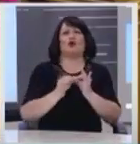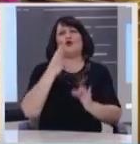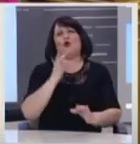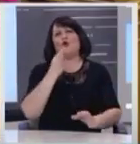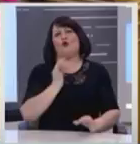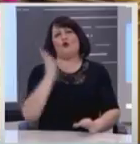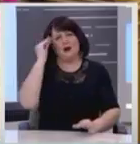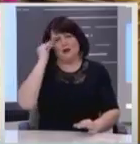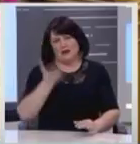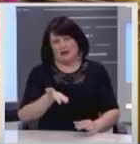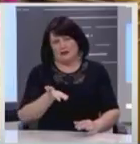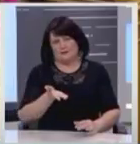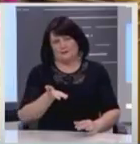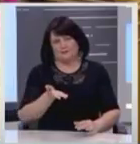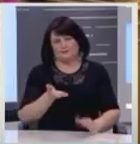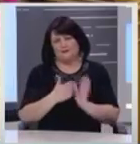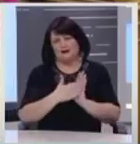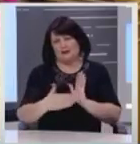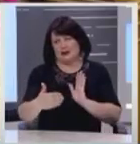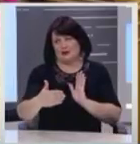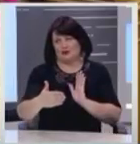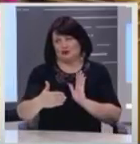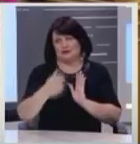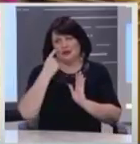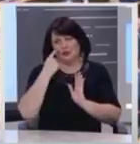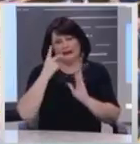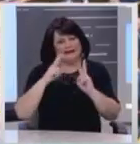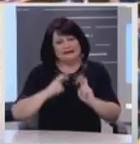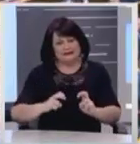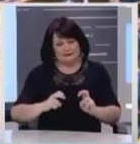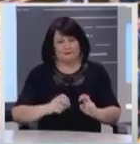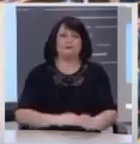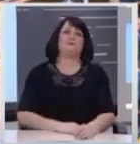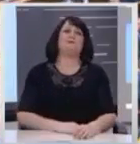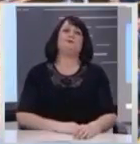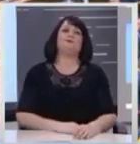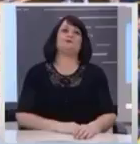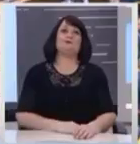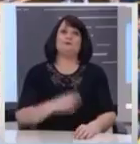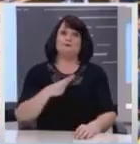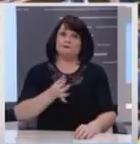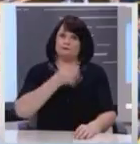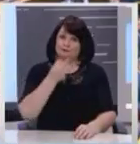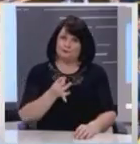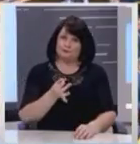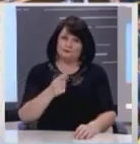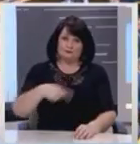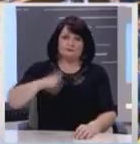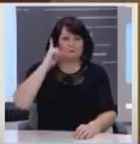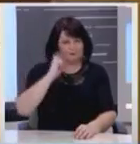λόγους αυτή η περίοδος προς εξέταση. Θα ήθελα να επισημάνω, όπως άλλωστε θα